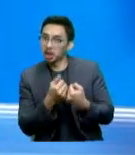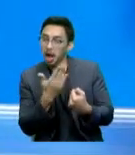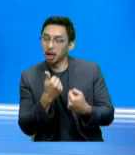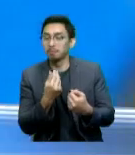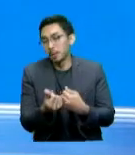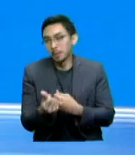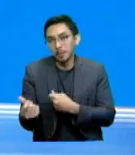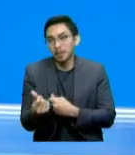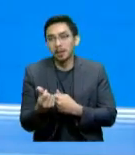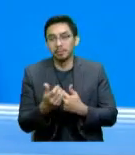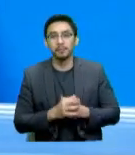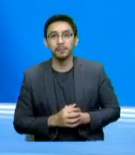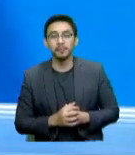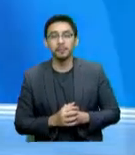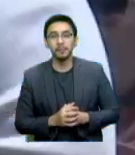dalam 30 menit saja.